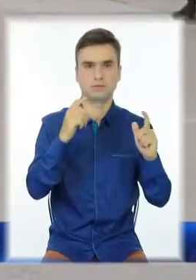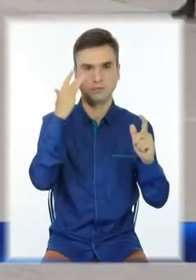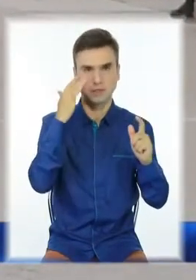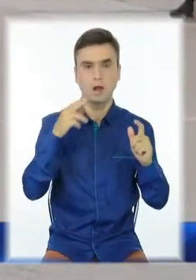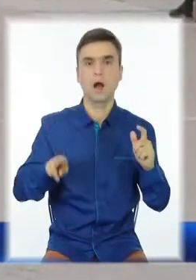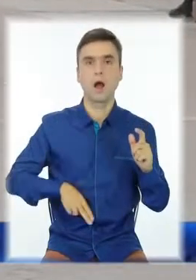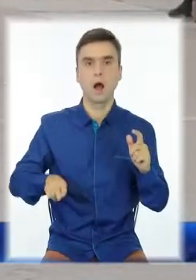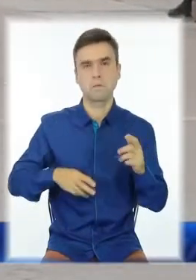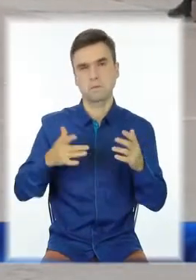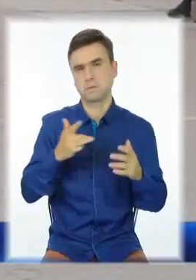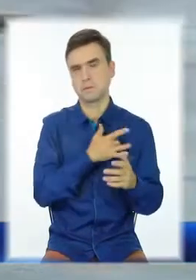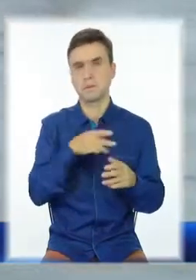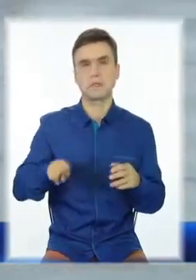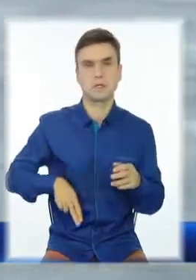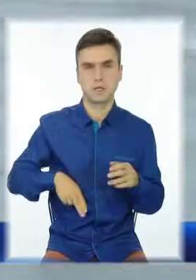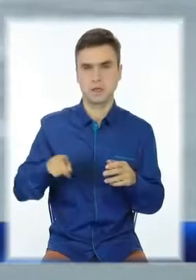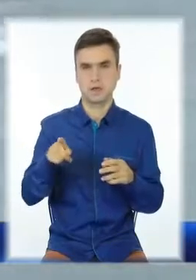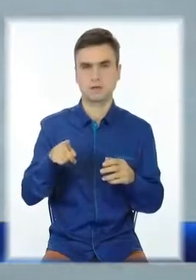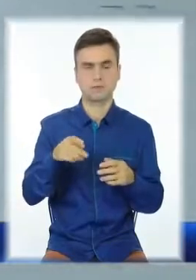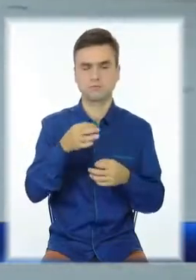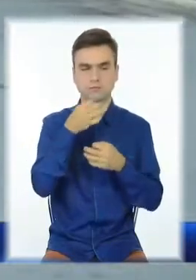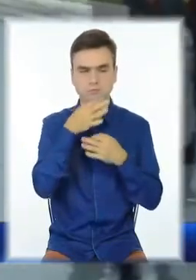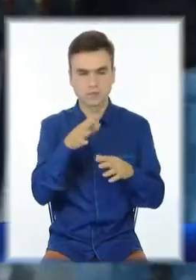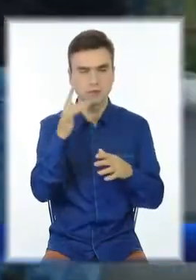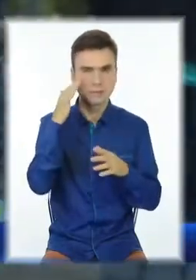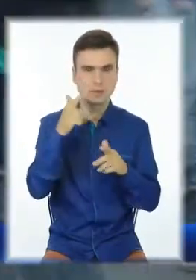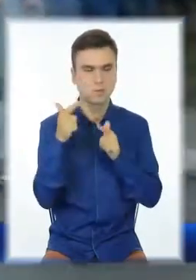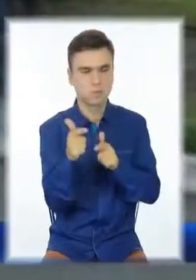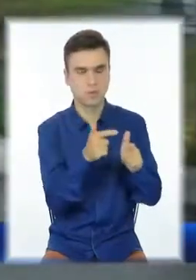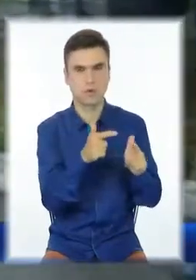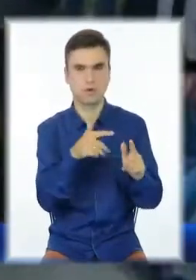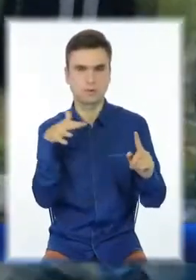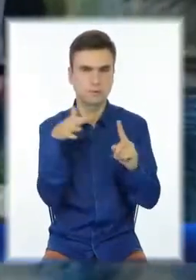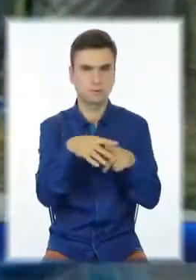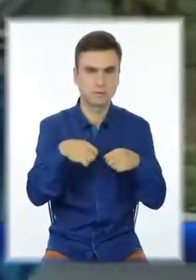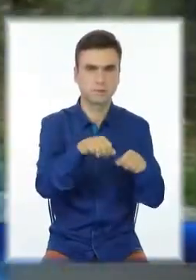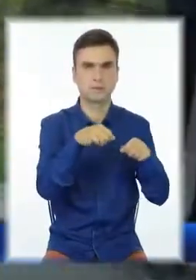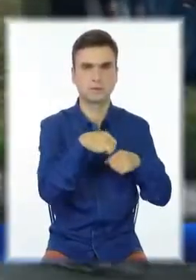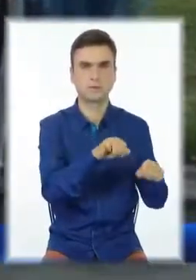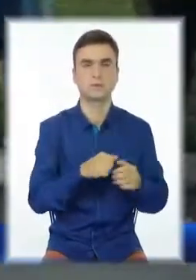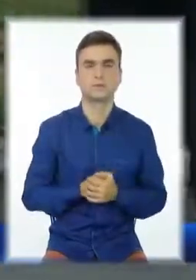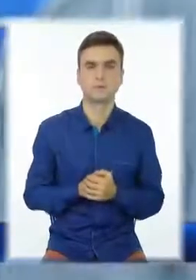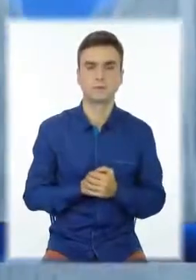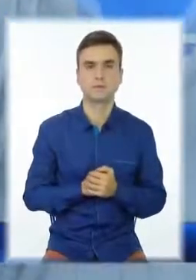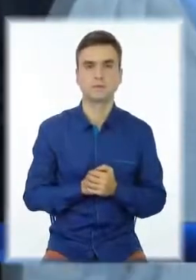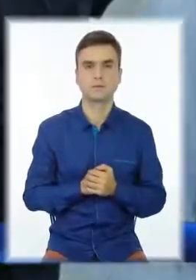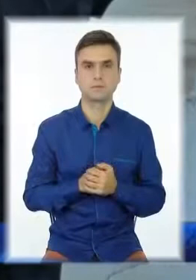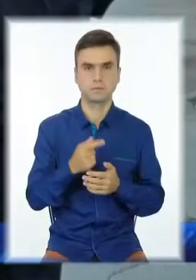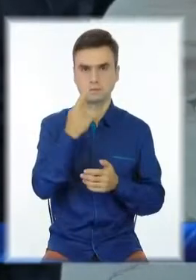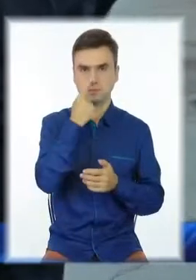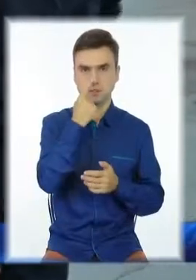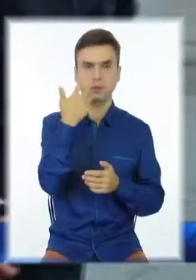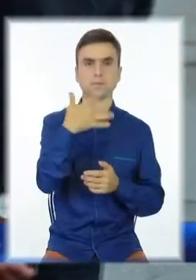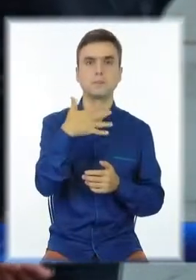поліцейських. Нагадаю, 31 серпня таксисти влаштували мітинг біля офісу таксі на Дніпровському шосе. Близько